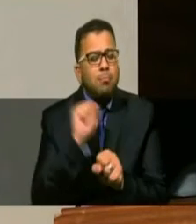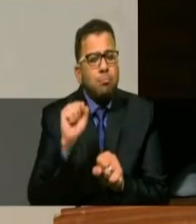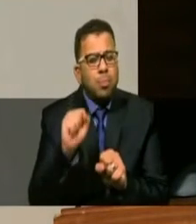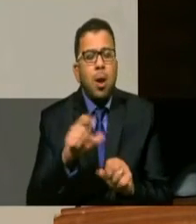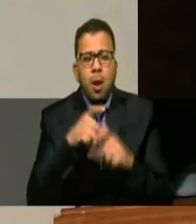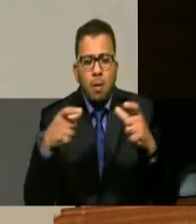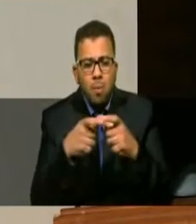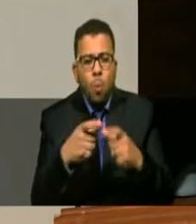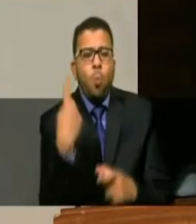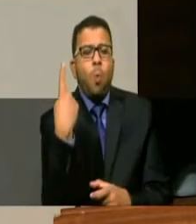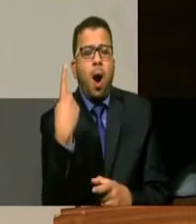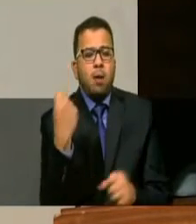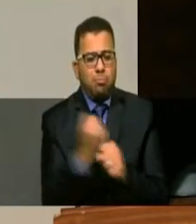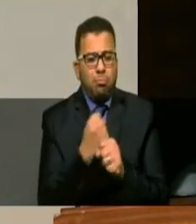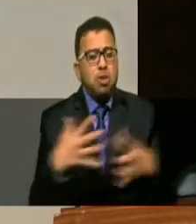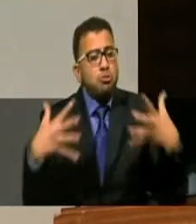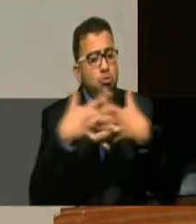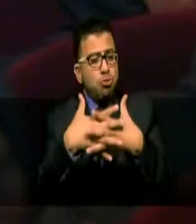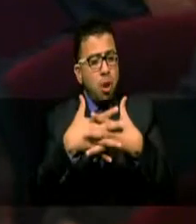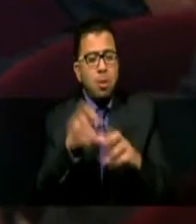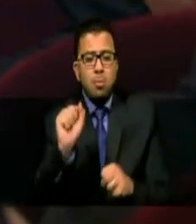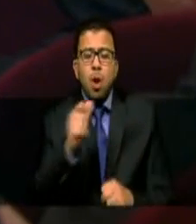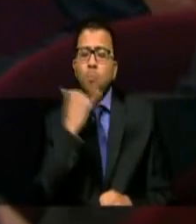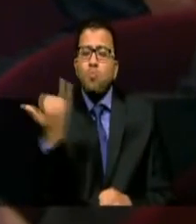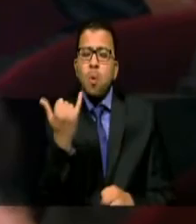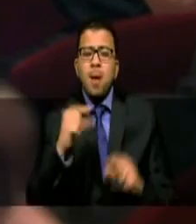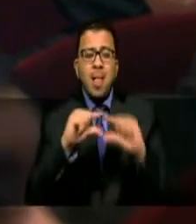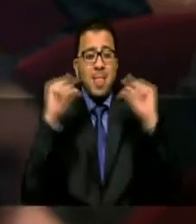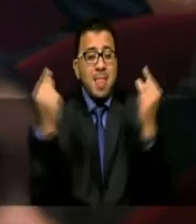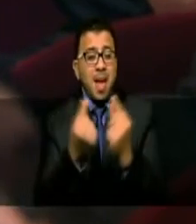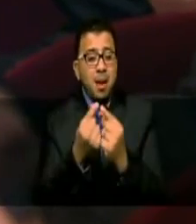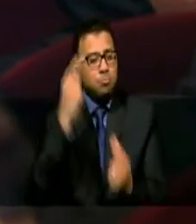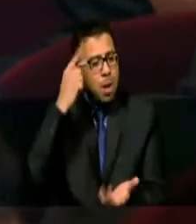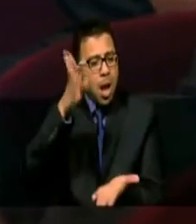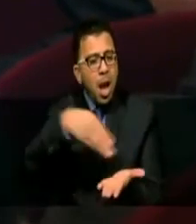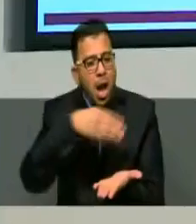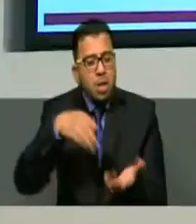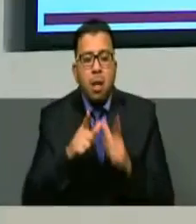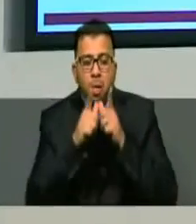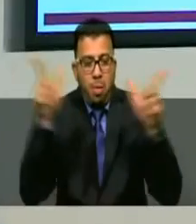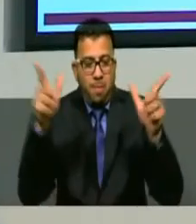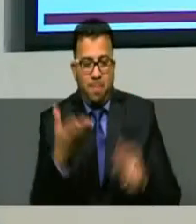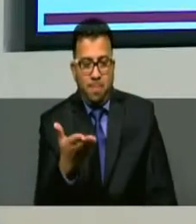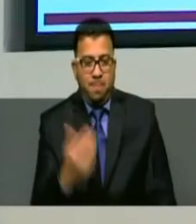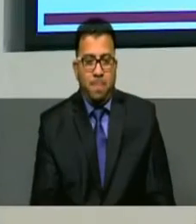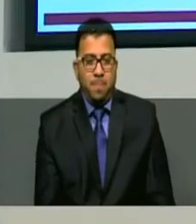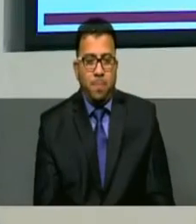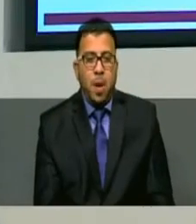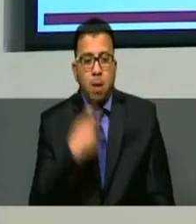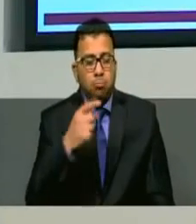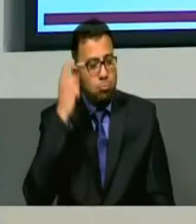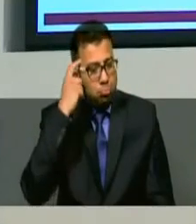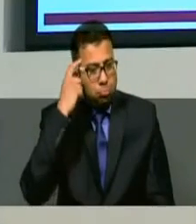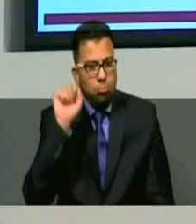فريق واحد مع مختلف شركائها، كشفت الدائرة عن خطتها الاستراتيجية. وضعنا